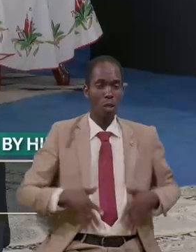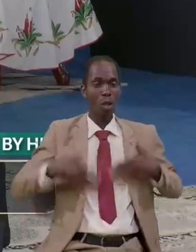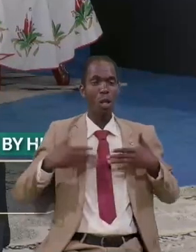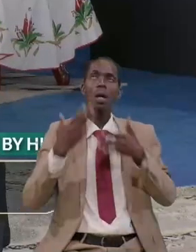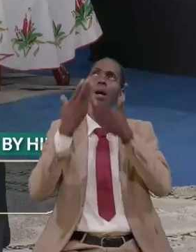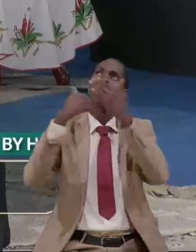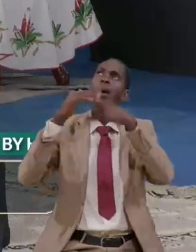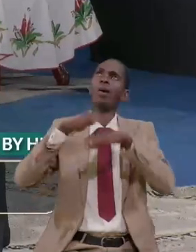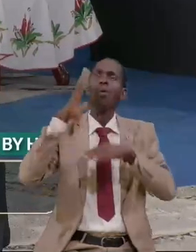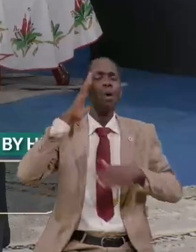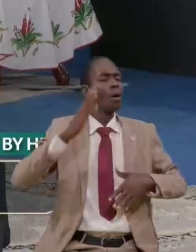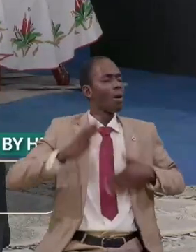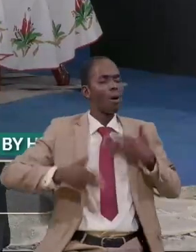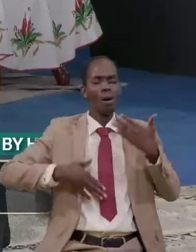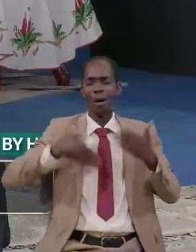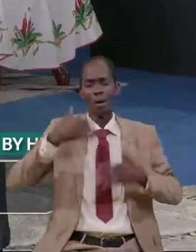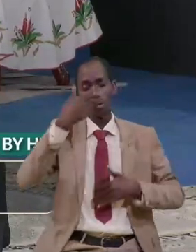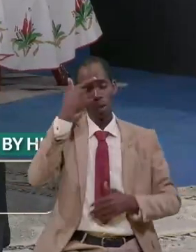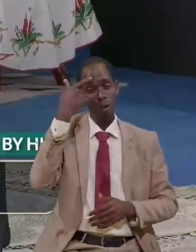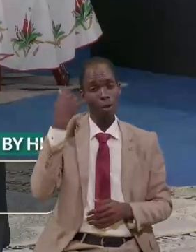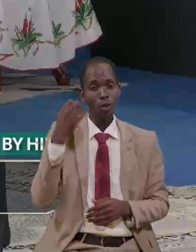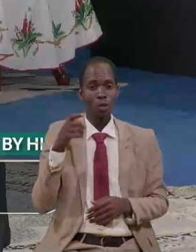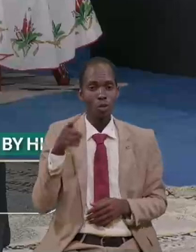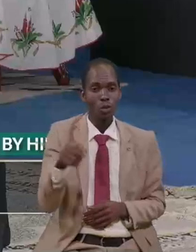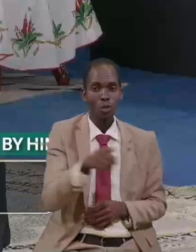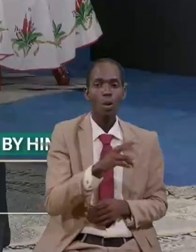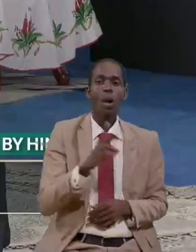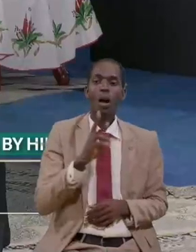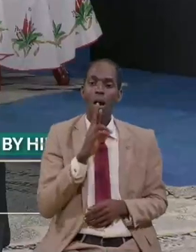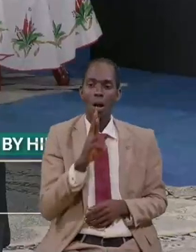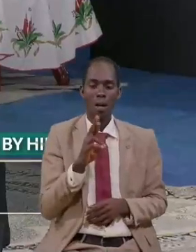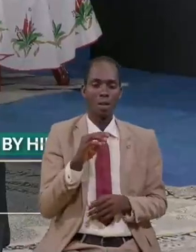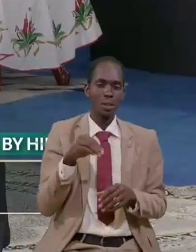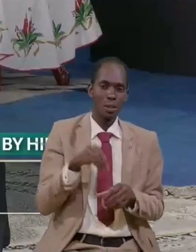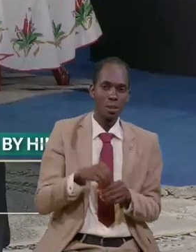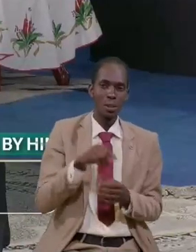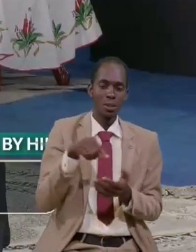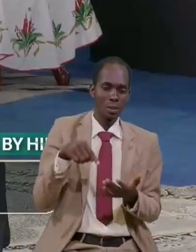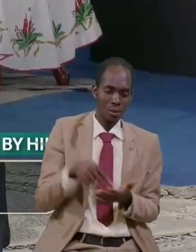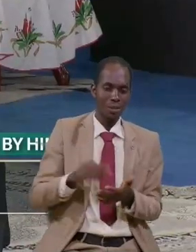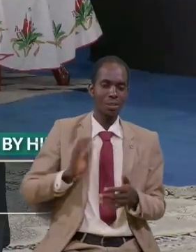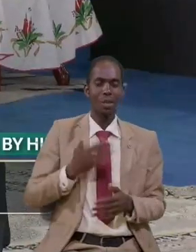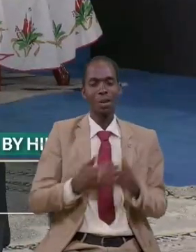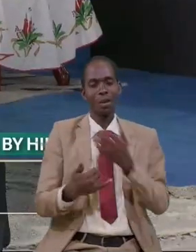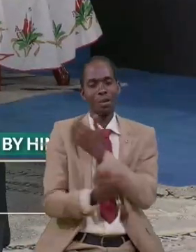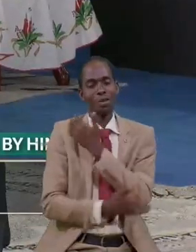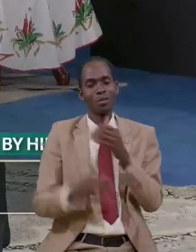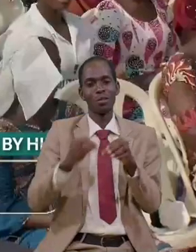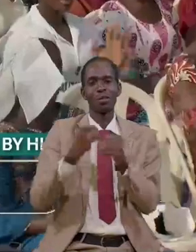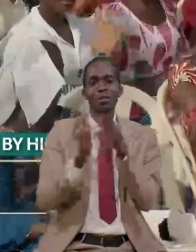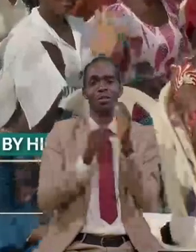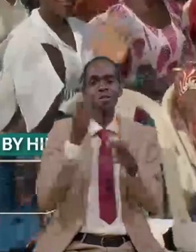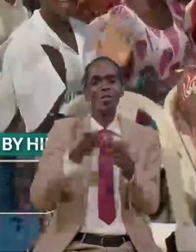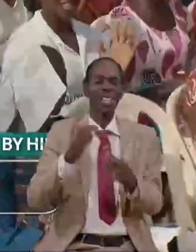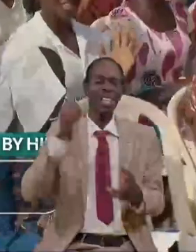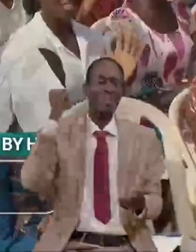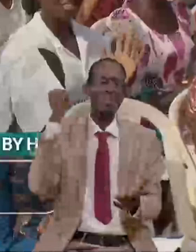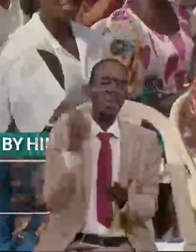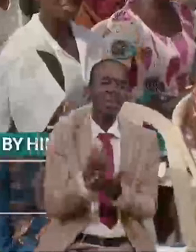accompagne ta vie, le ciel va s'en réjouir. Parce que tu es en ce moment vivant.